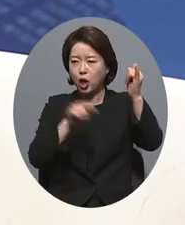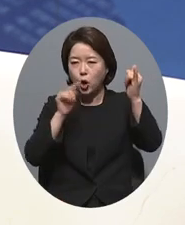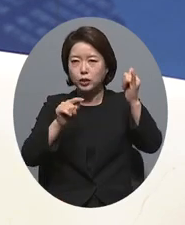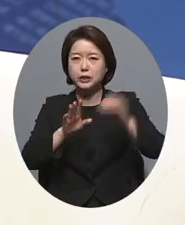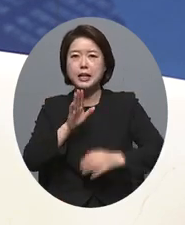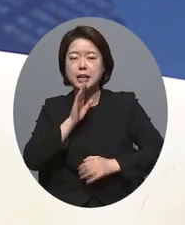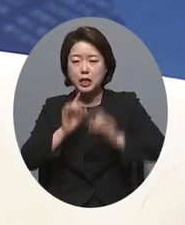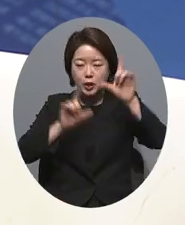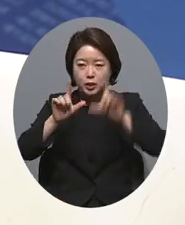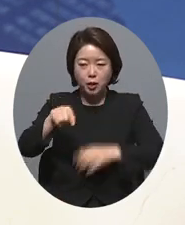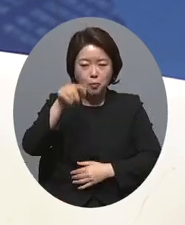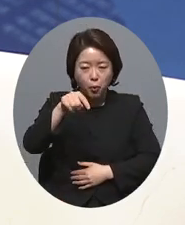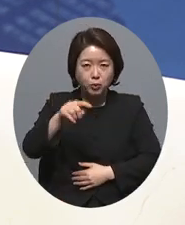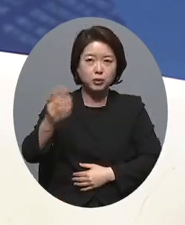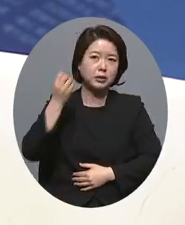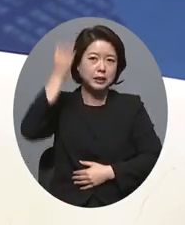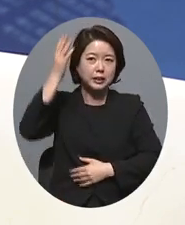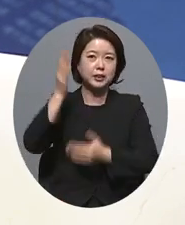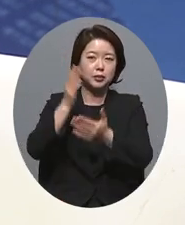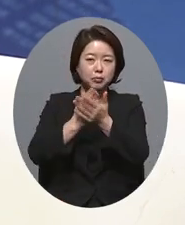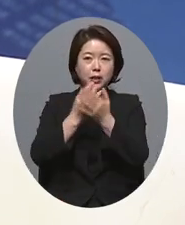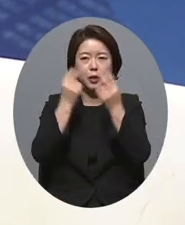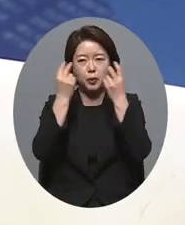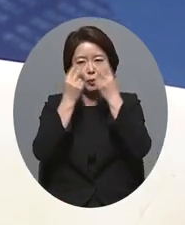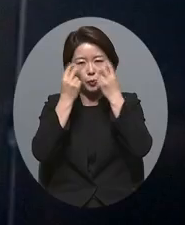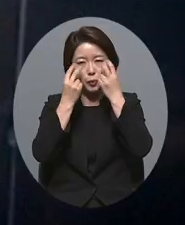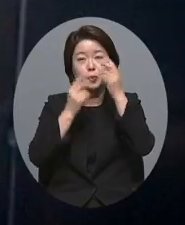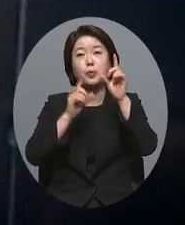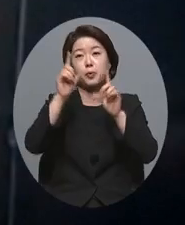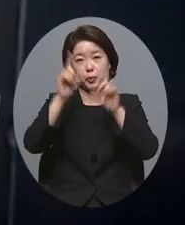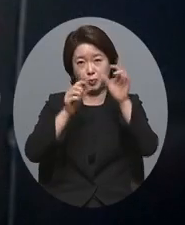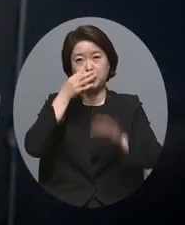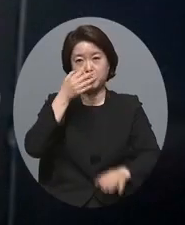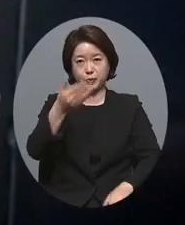어제 울먹였습니다. 영상 보겠습니다.